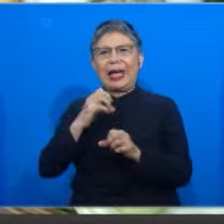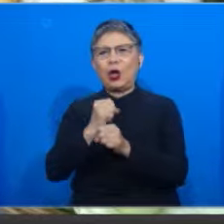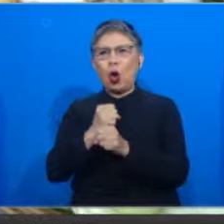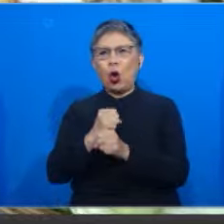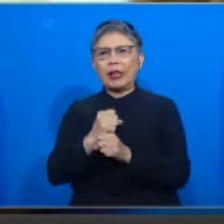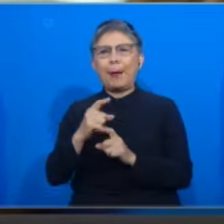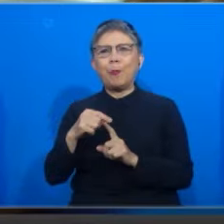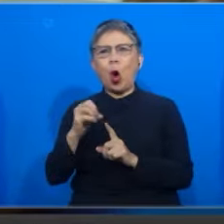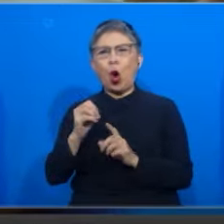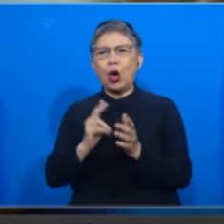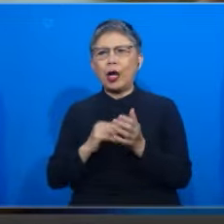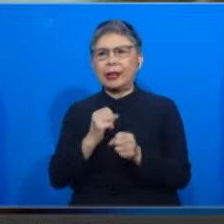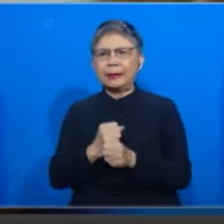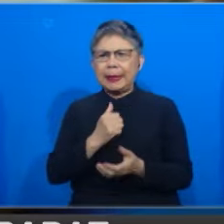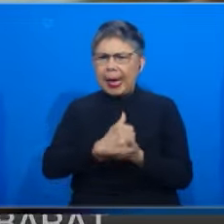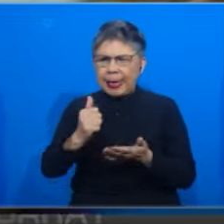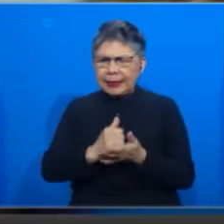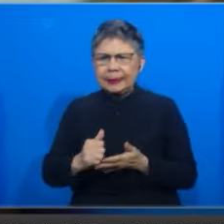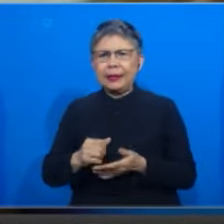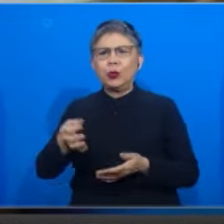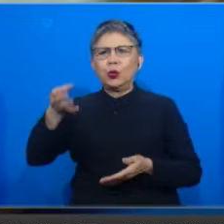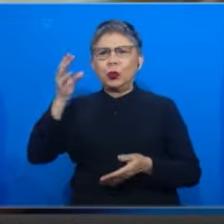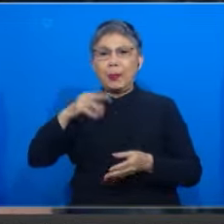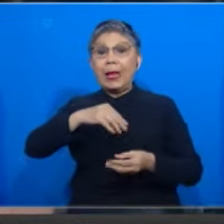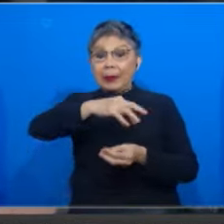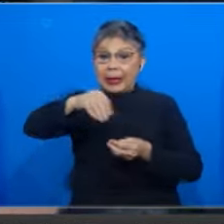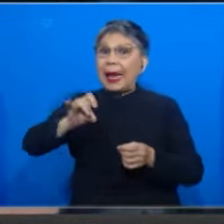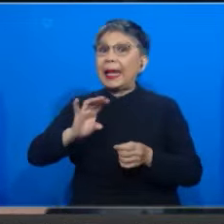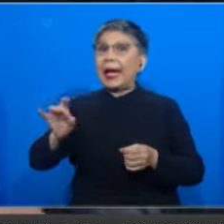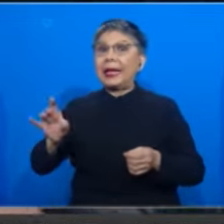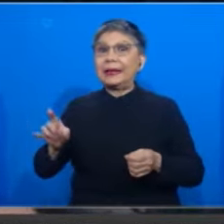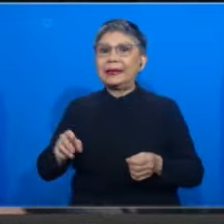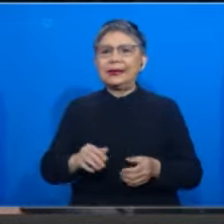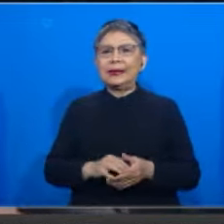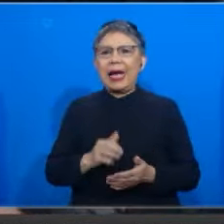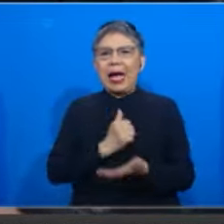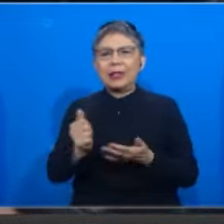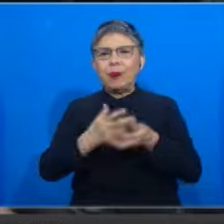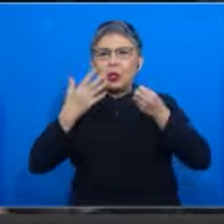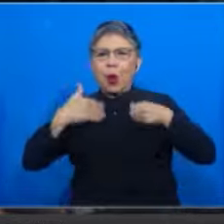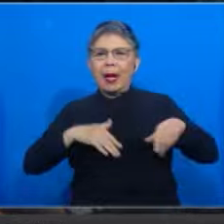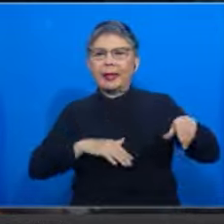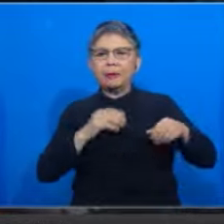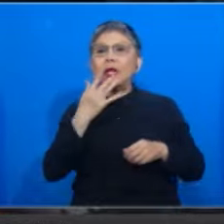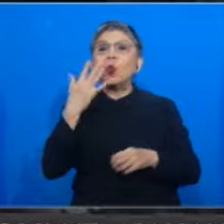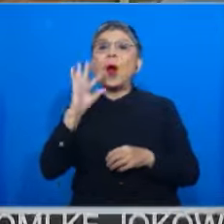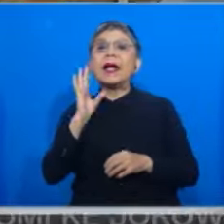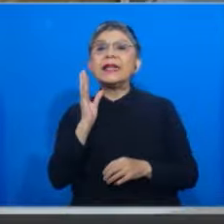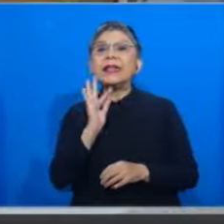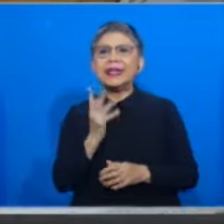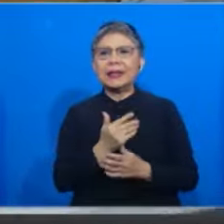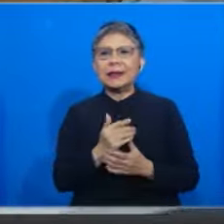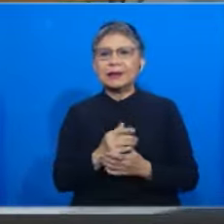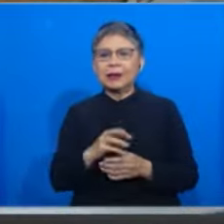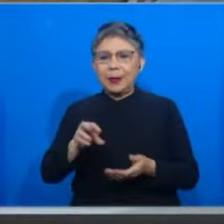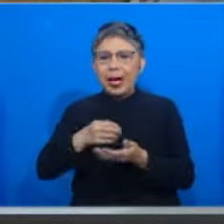Kalau yang ini, hidangan tradisional dengan tambahan variasi lauk. Sego tempong khas Banyuwangi, Jawa Timur yang biasa disajikan dengan lauk